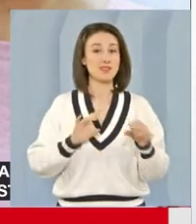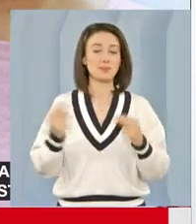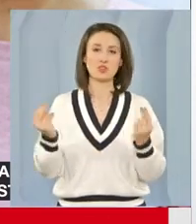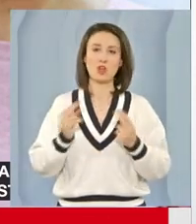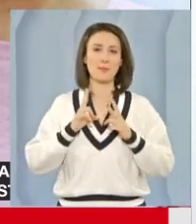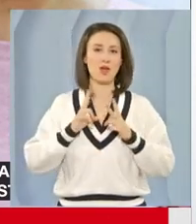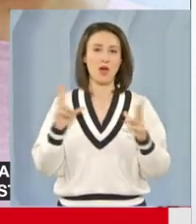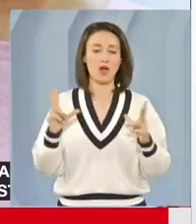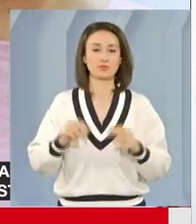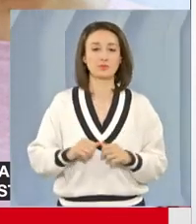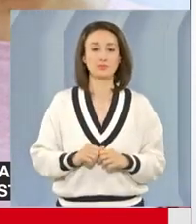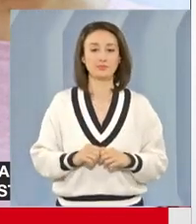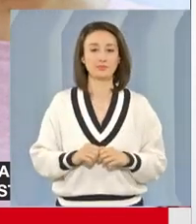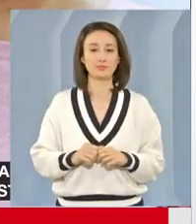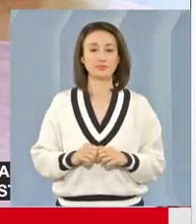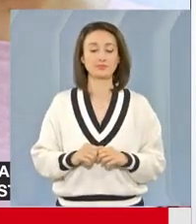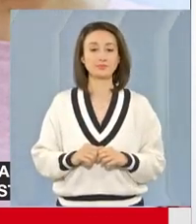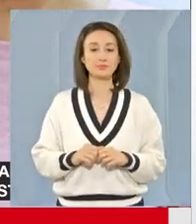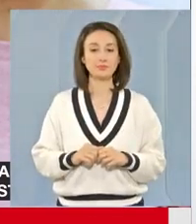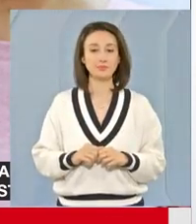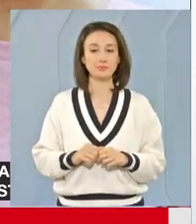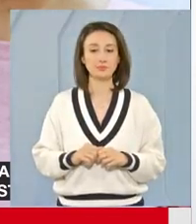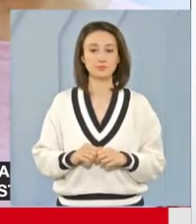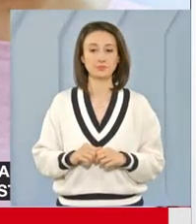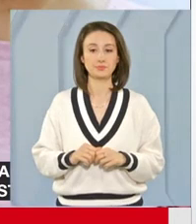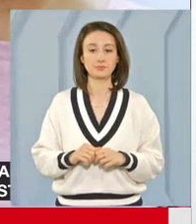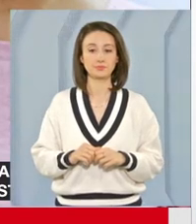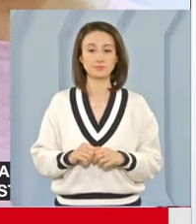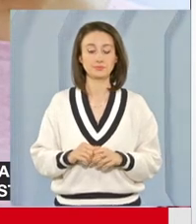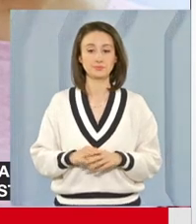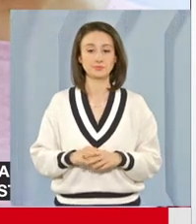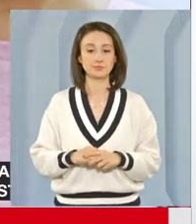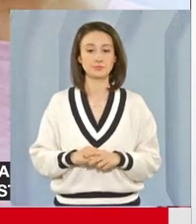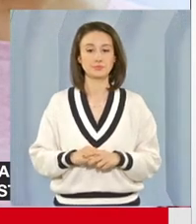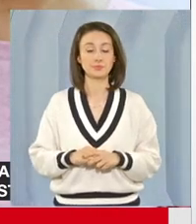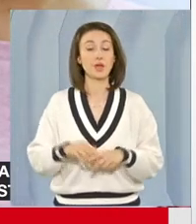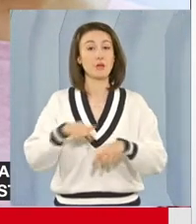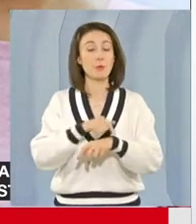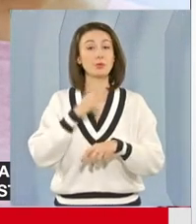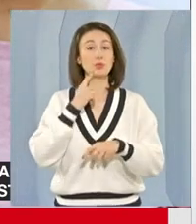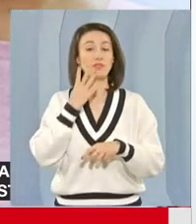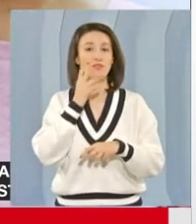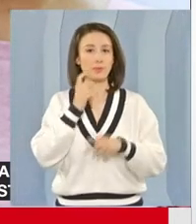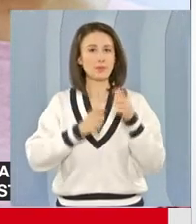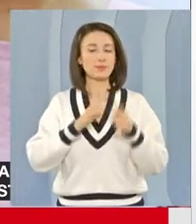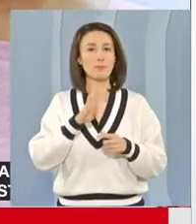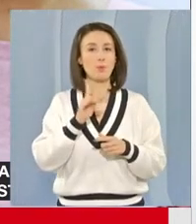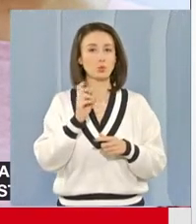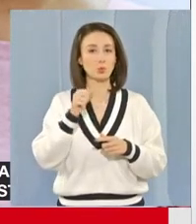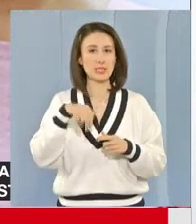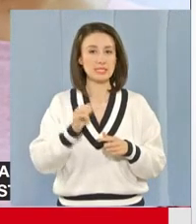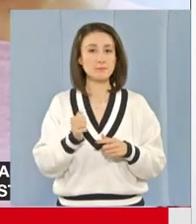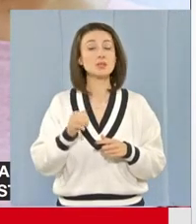cea mai zgomotoasă la internare. În primul rând, în momentul în care vorbim despre botulism,